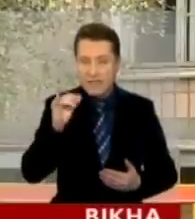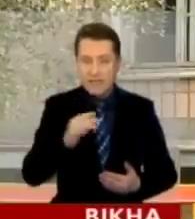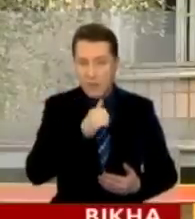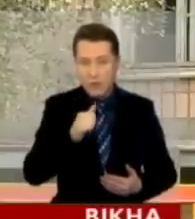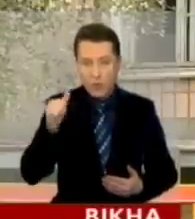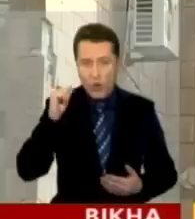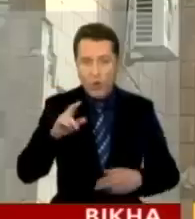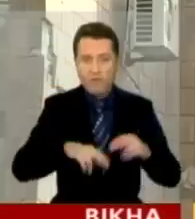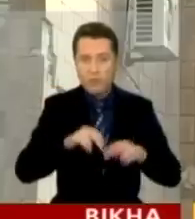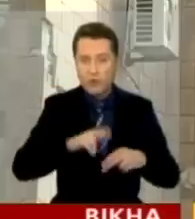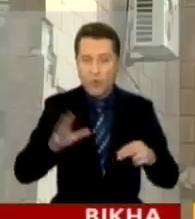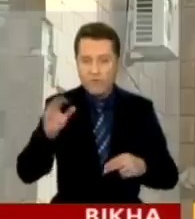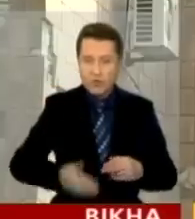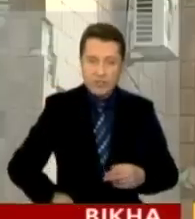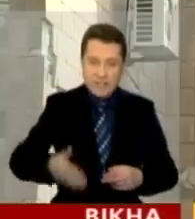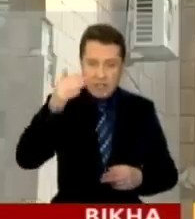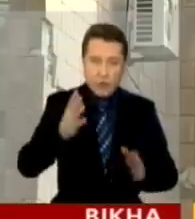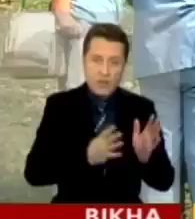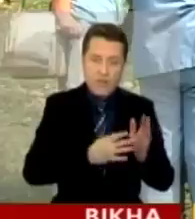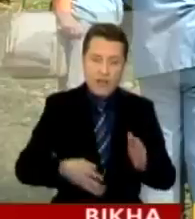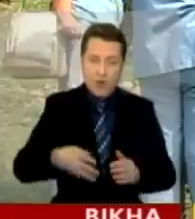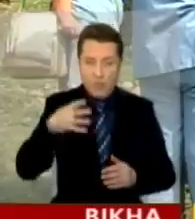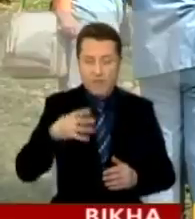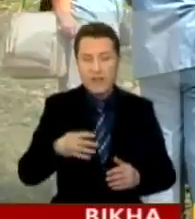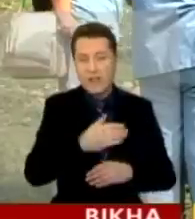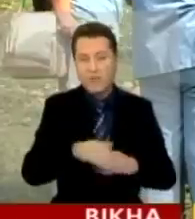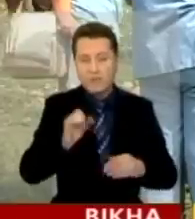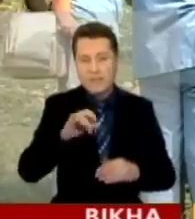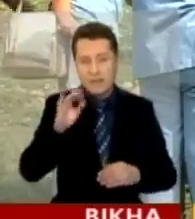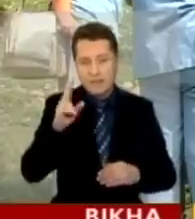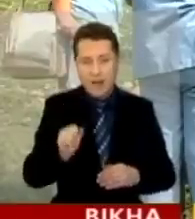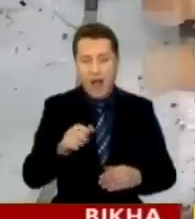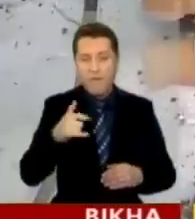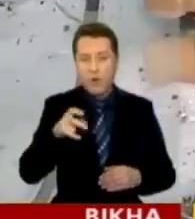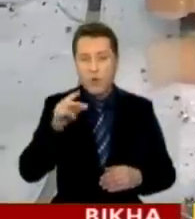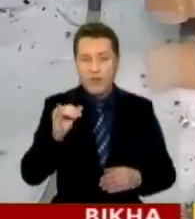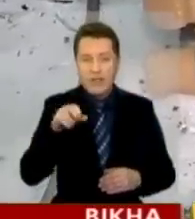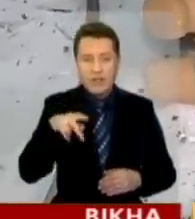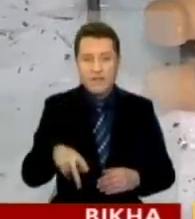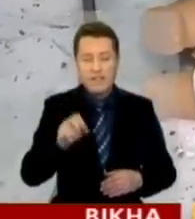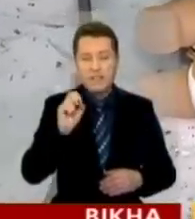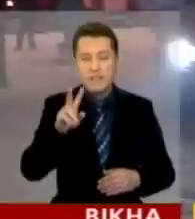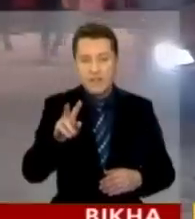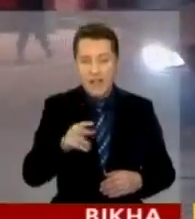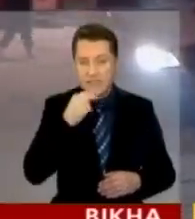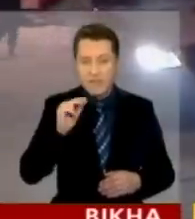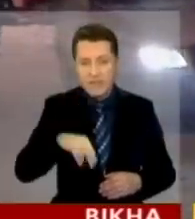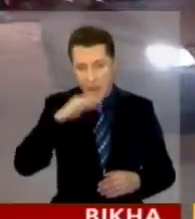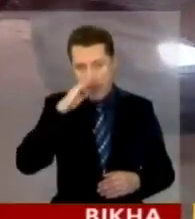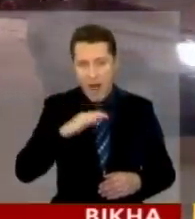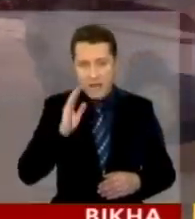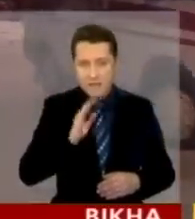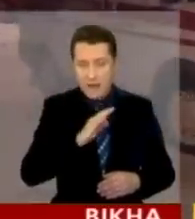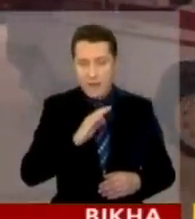відбудовувати довелося цілу стіну 9-поверхівки на вулиці Слинька. А у грудні 2012-го дзвони батька, що заніс до